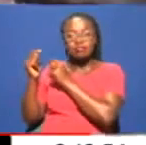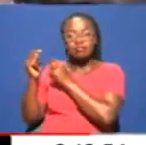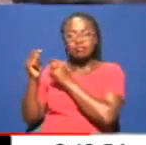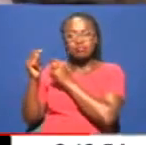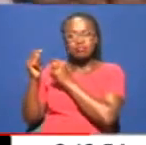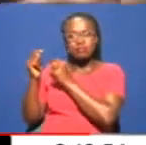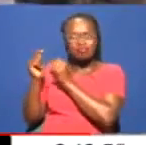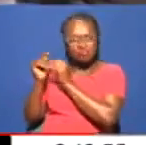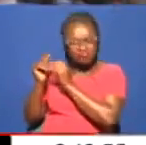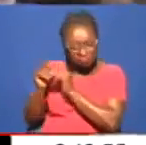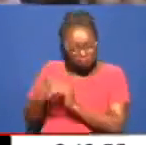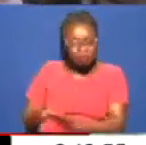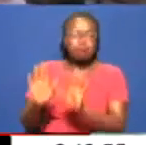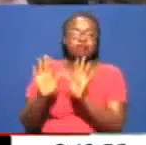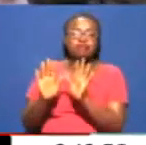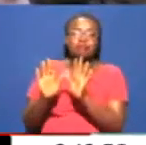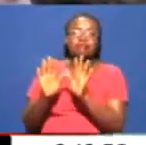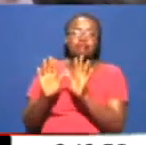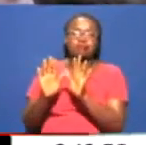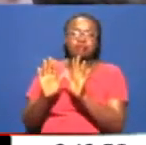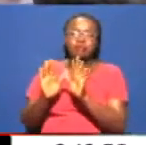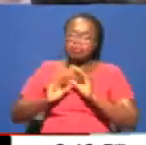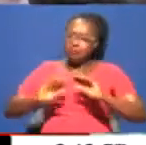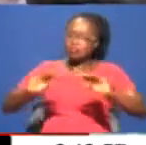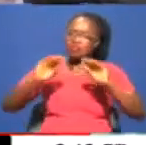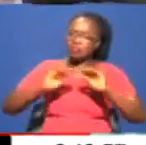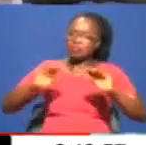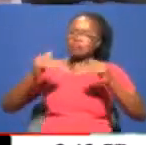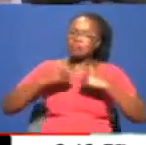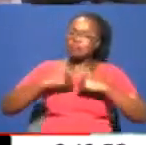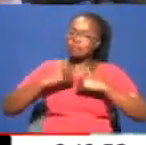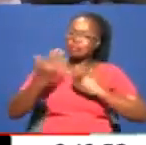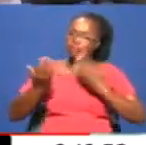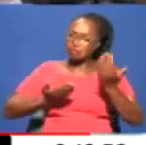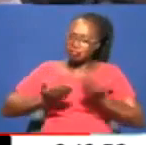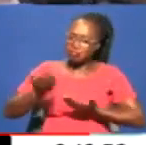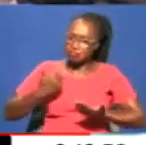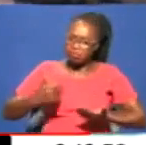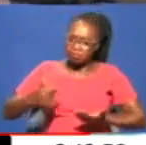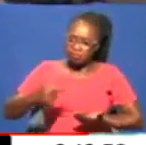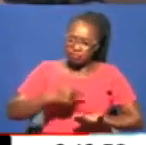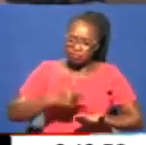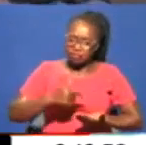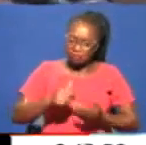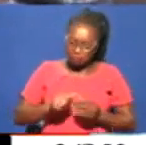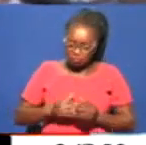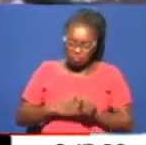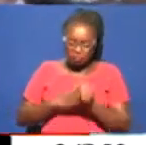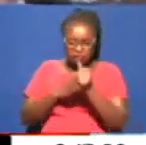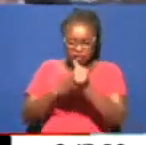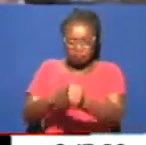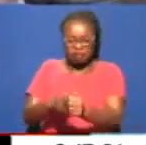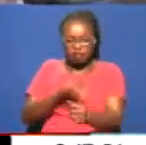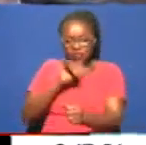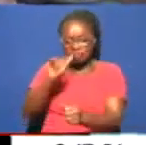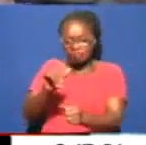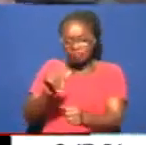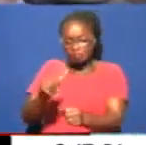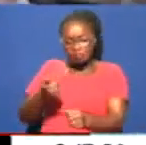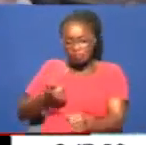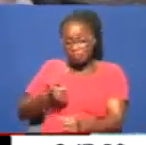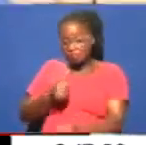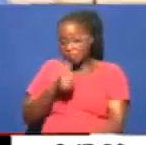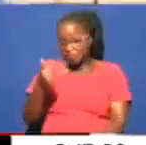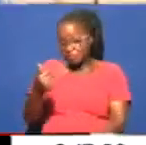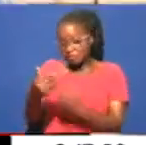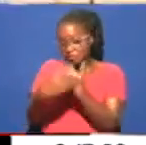awache, na ile masomo hako naye atumikie sisi na aendeshe ili wasichana wengine naye awe kama